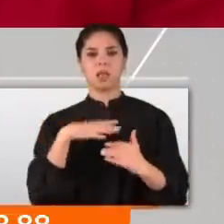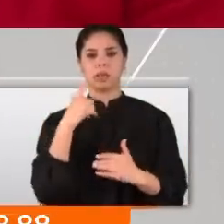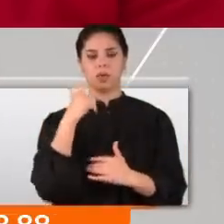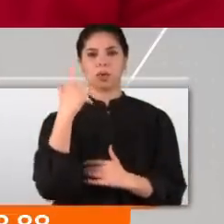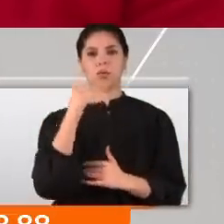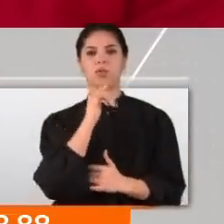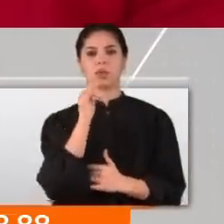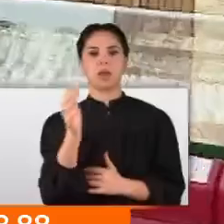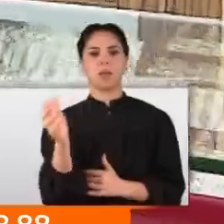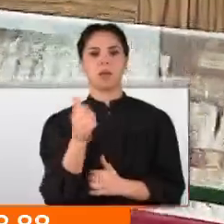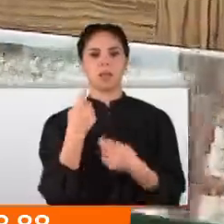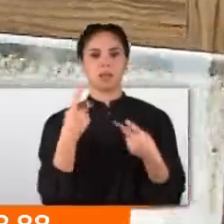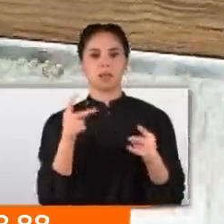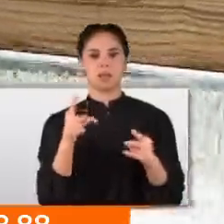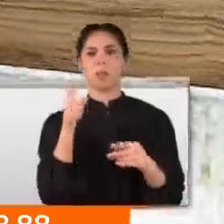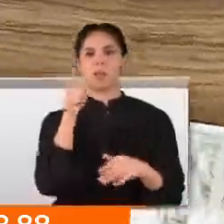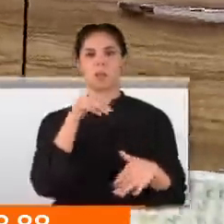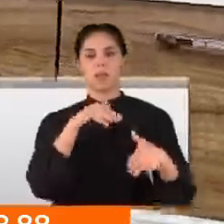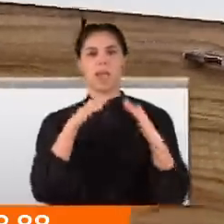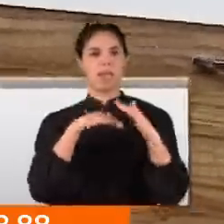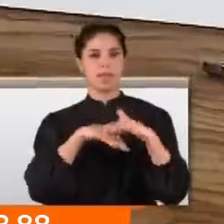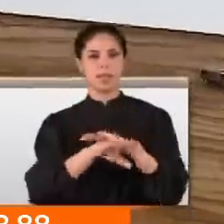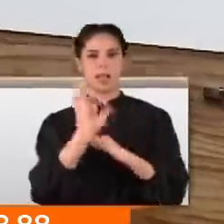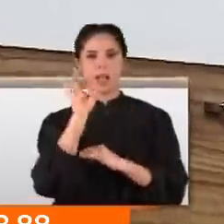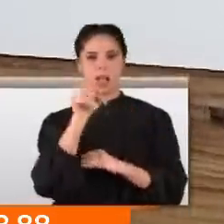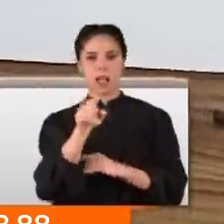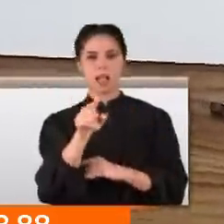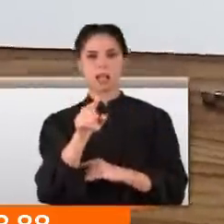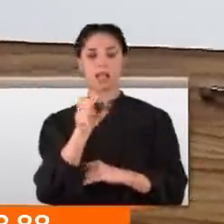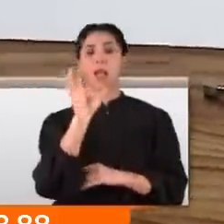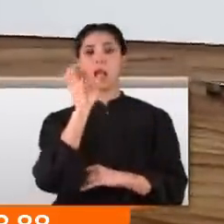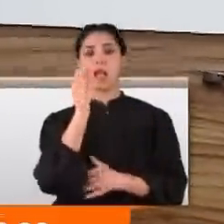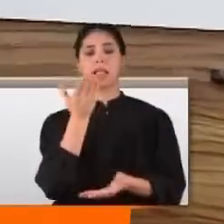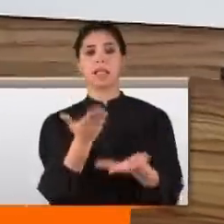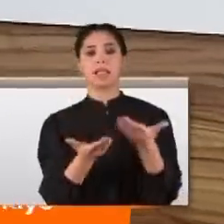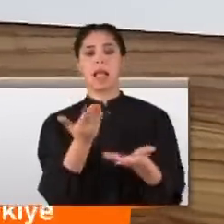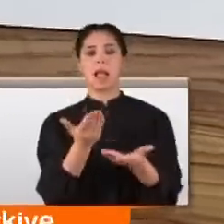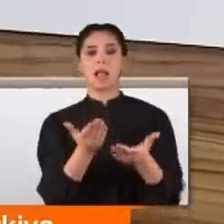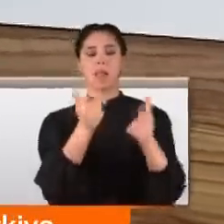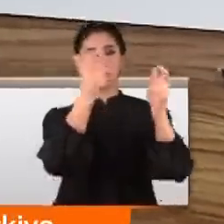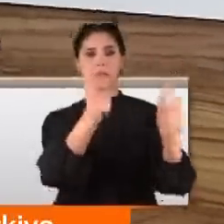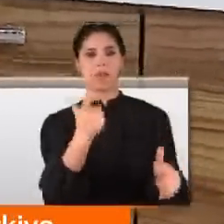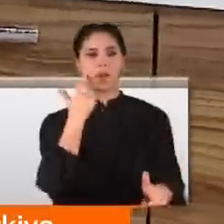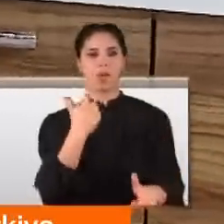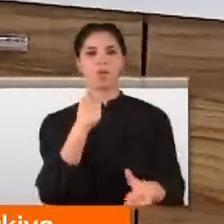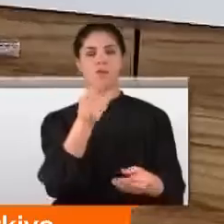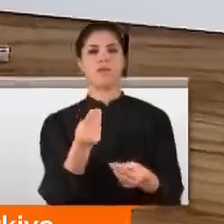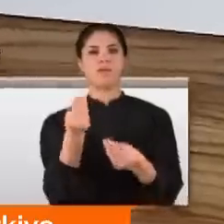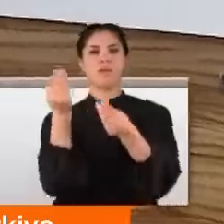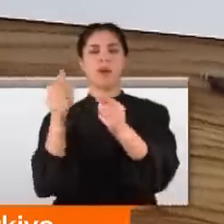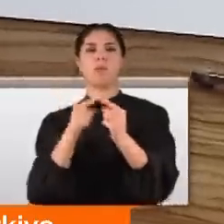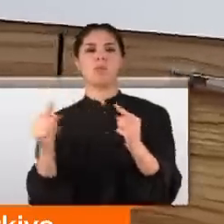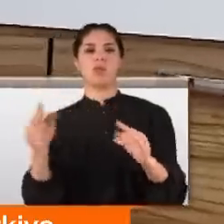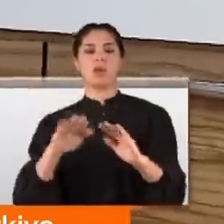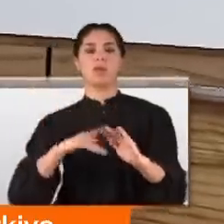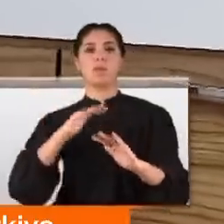gramını tedarik edebiliyor. Yastık altındaki altınların altın değerleme noktası olan bir kuyumcudaki teslim süreci tamamlandı.